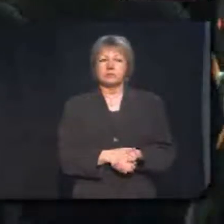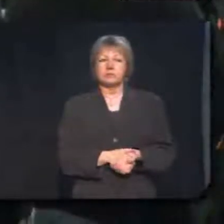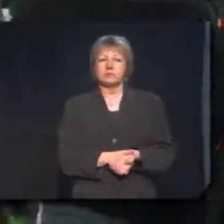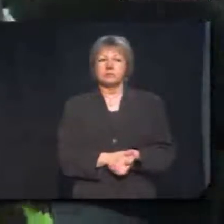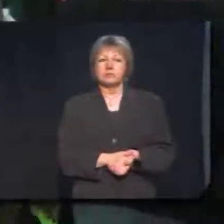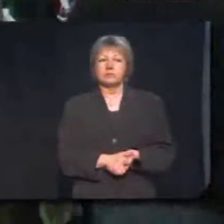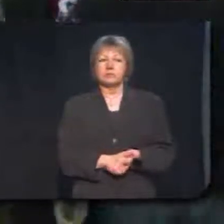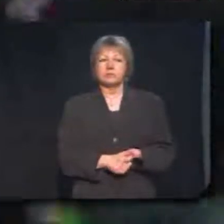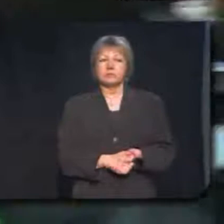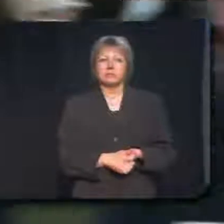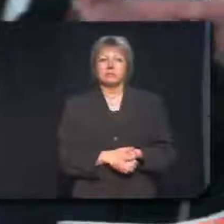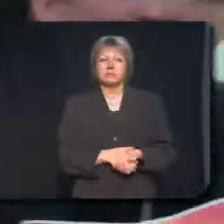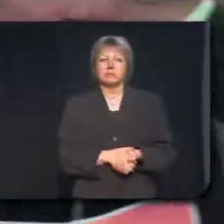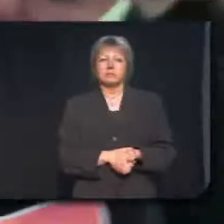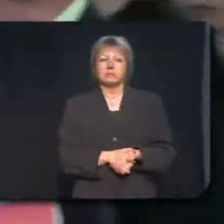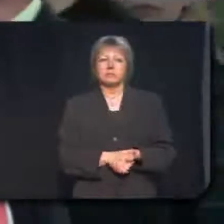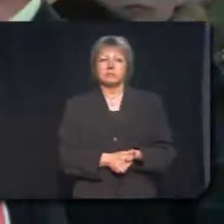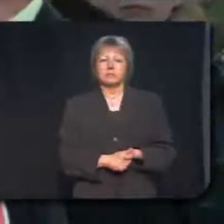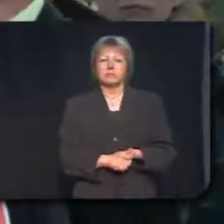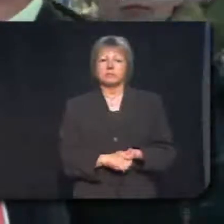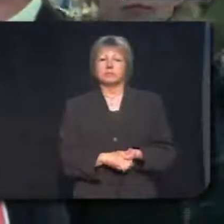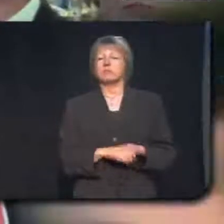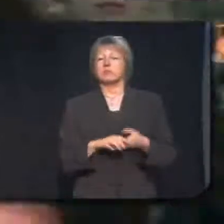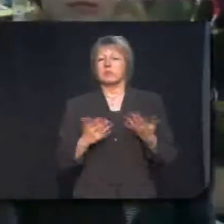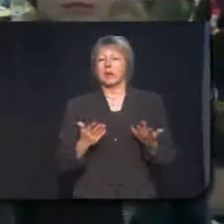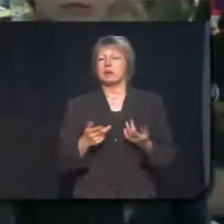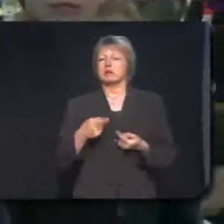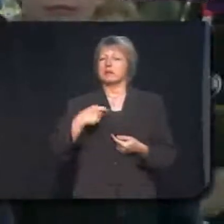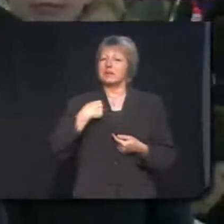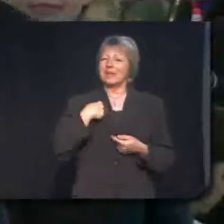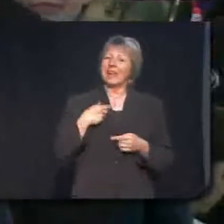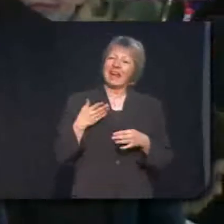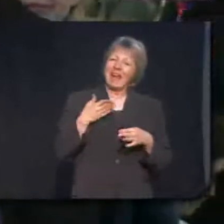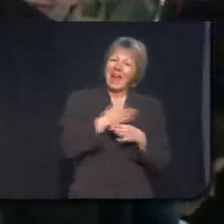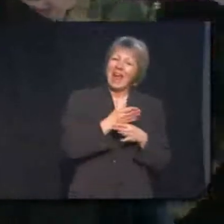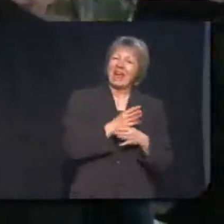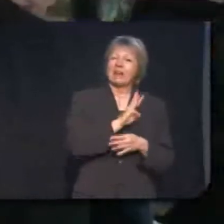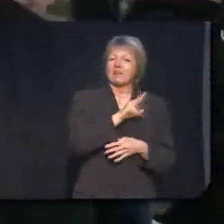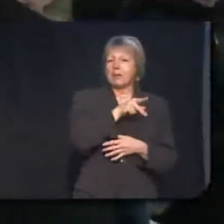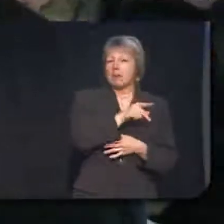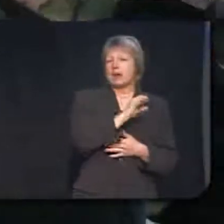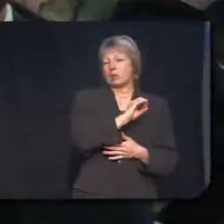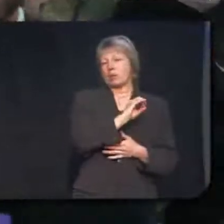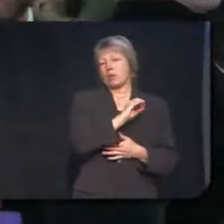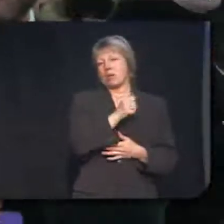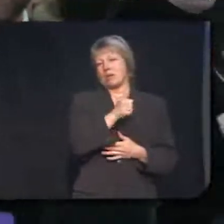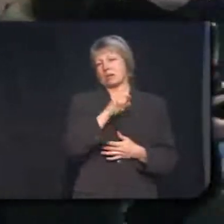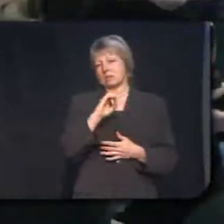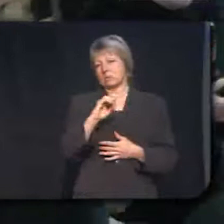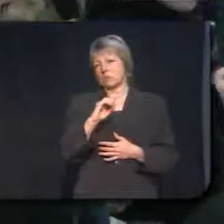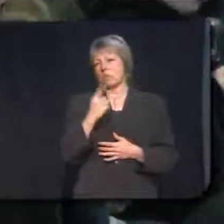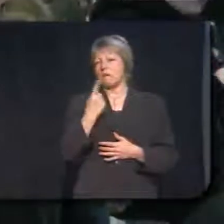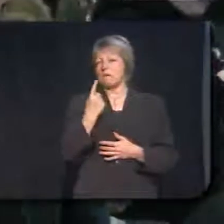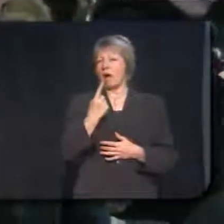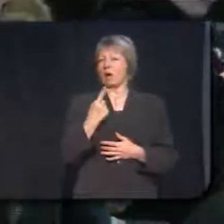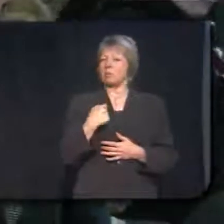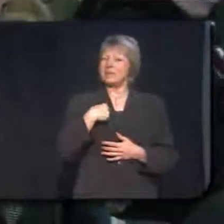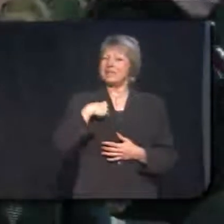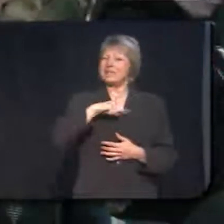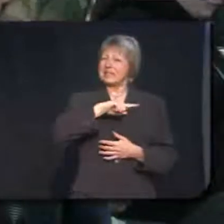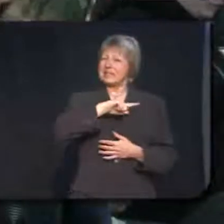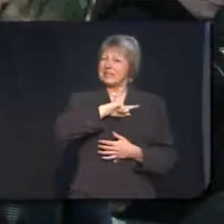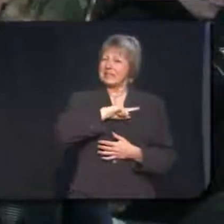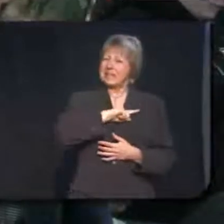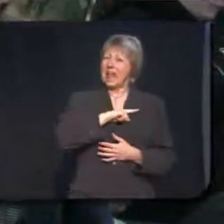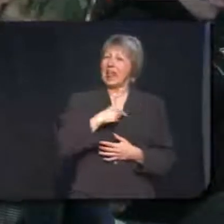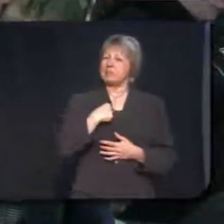und Contra okay also ich bin gegen den nur zehn weil ich als Pazifist wir trotzdem die